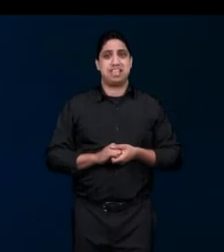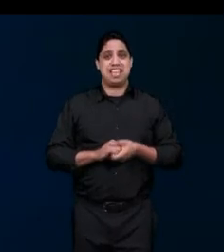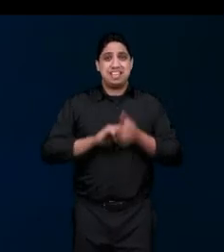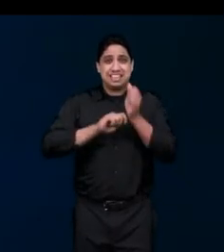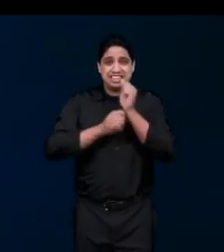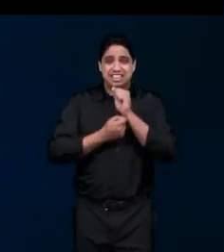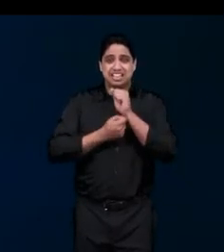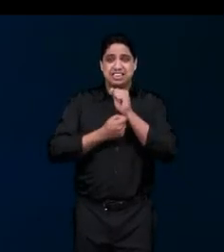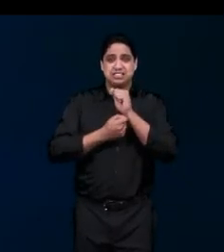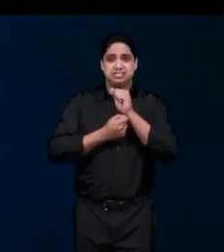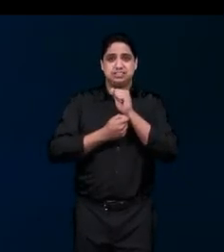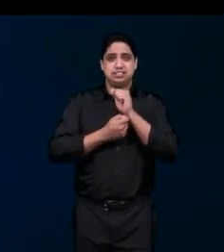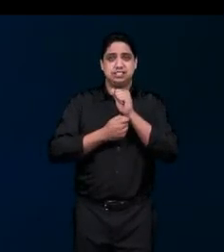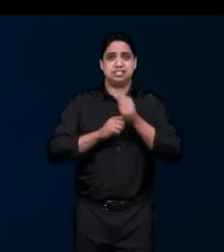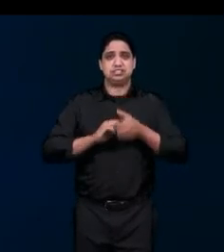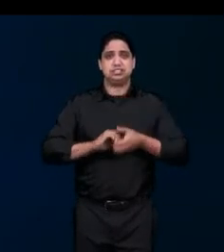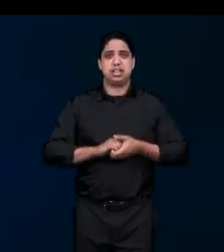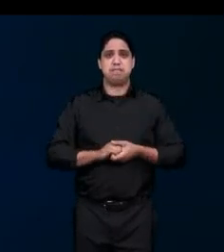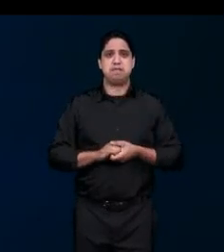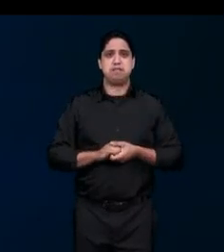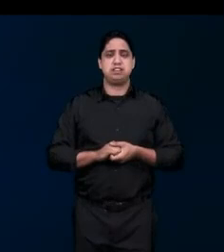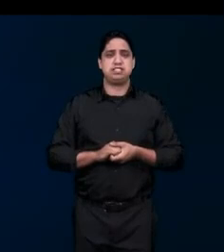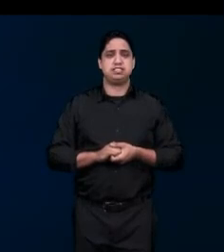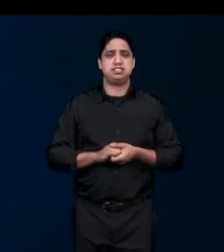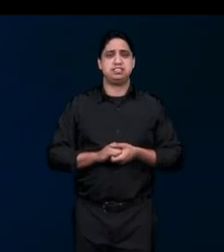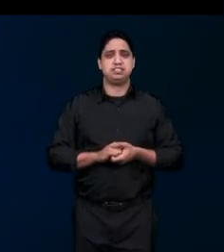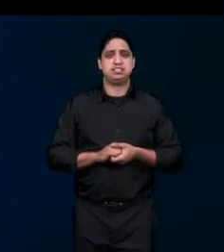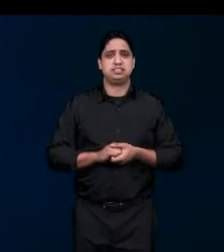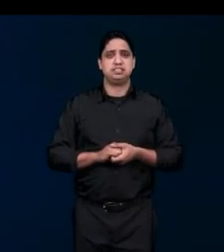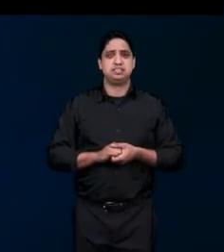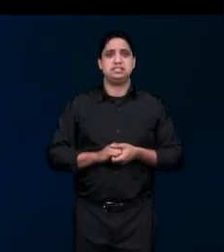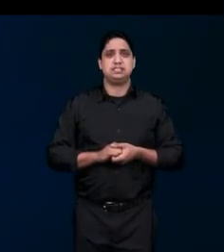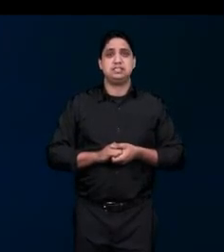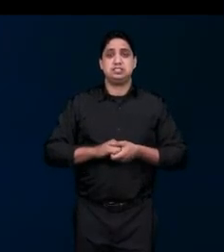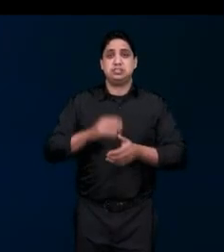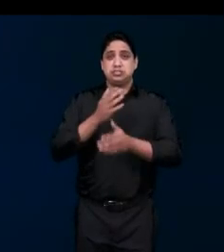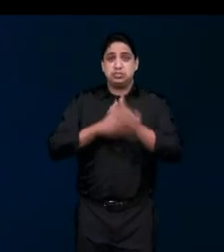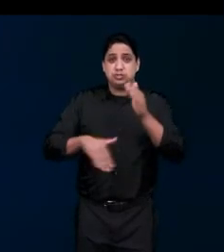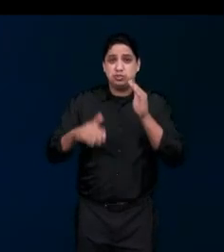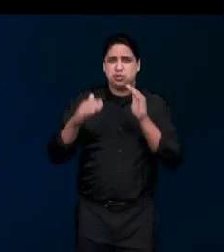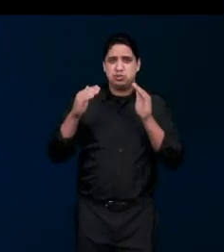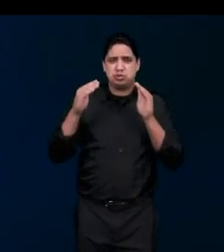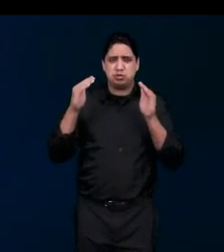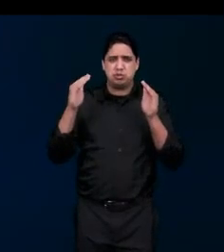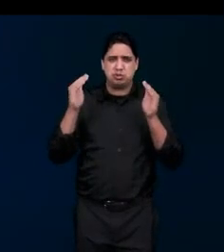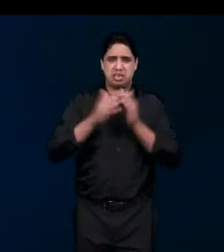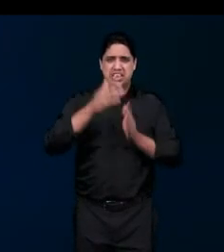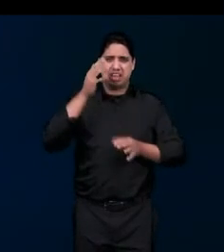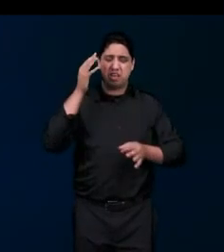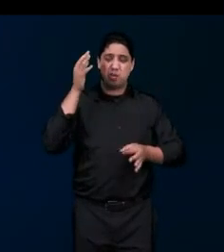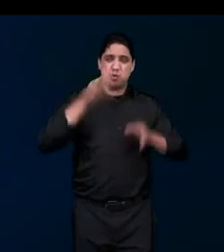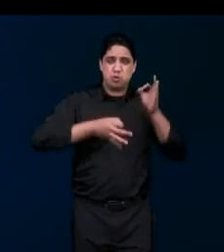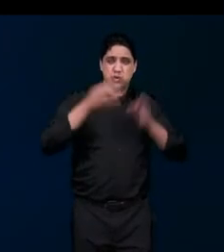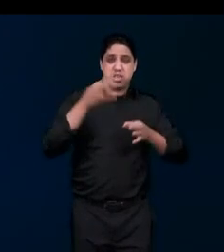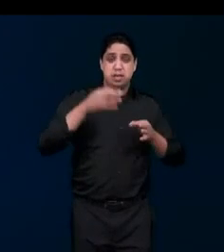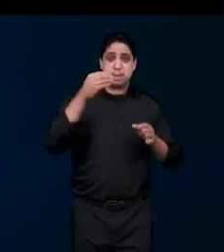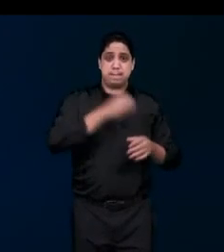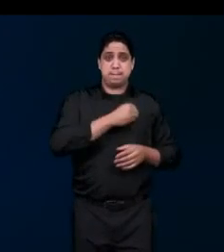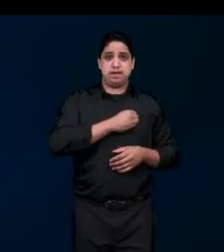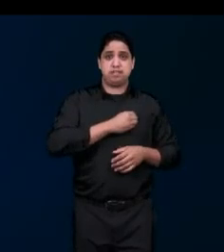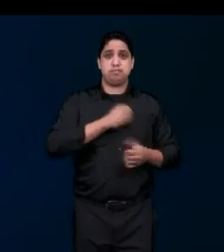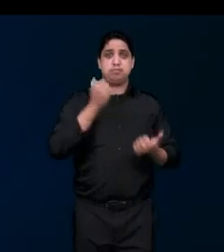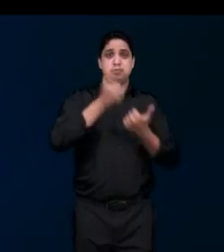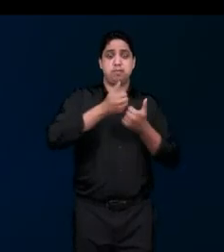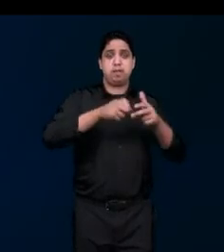заменена на сладость, замещающую нас смерти Иисуса. Поэтому нет ничего слаще этого меда. И с другой